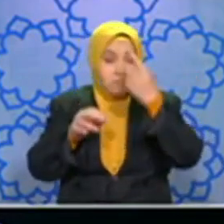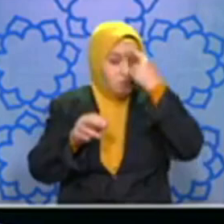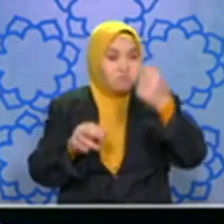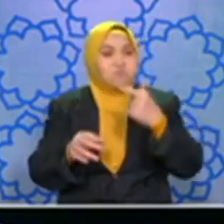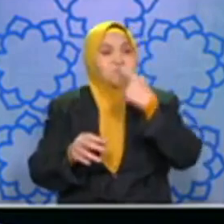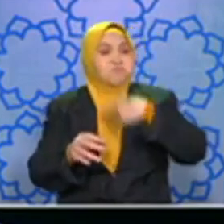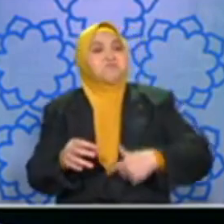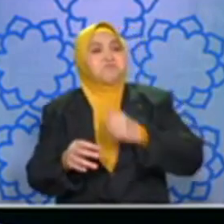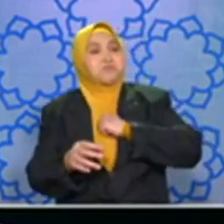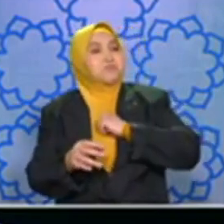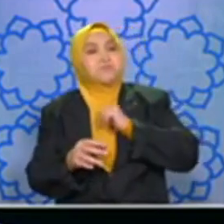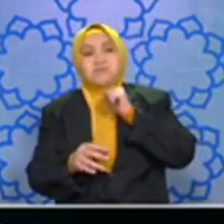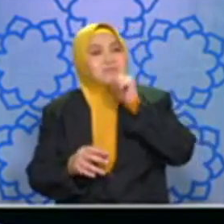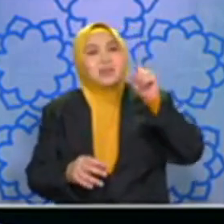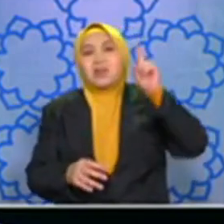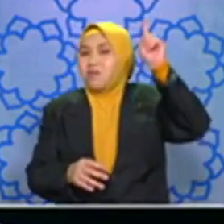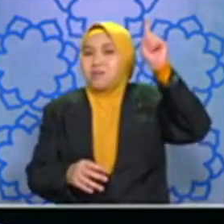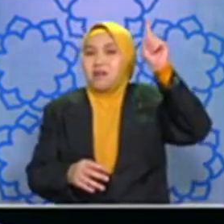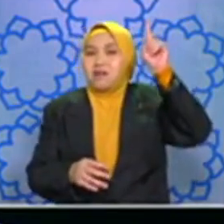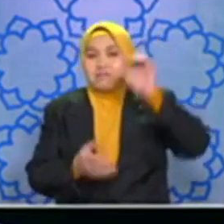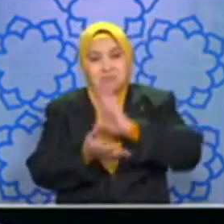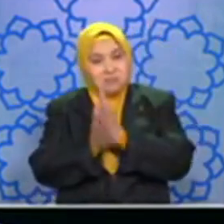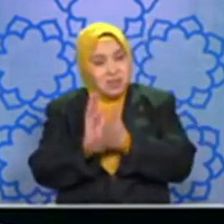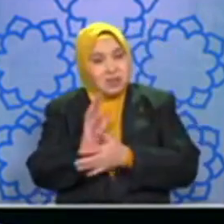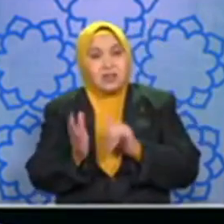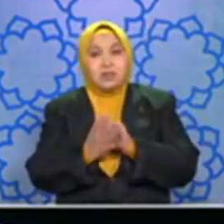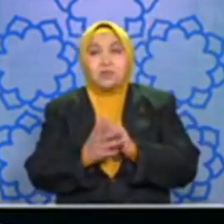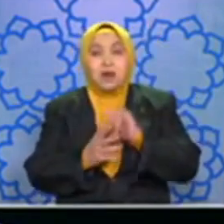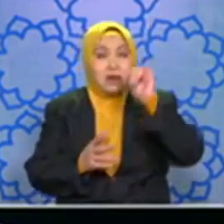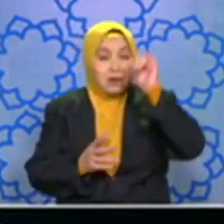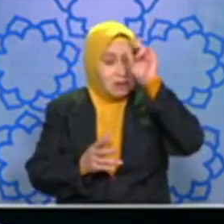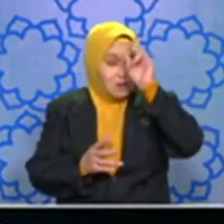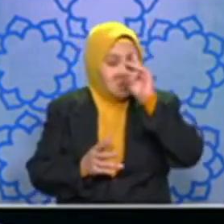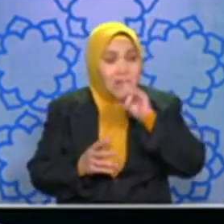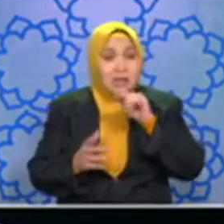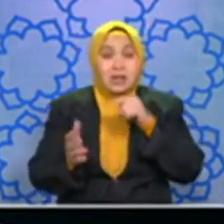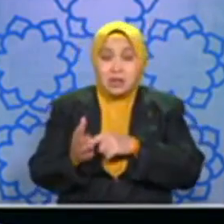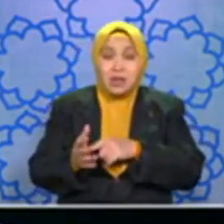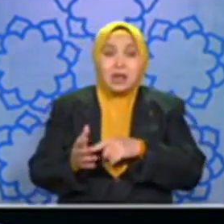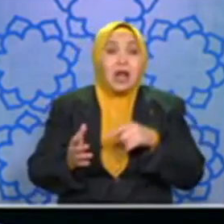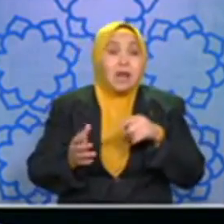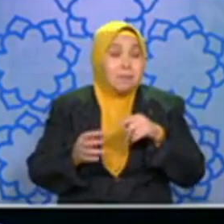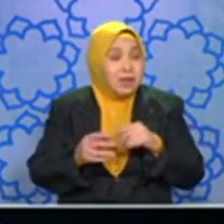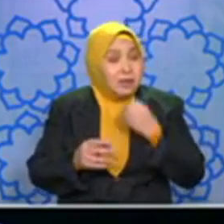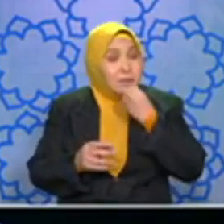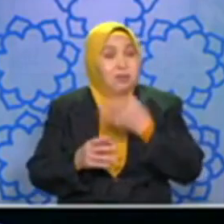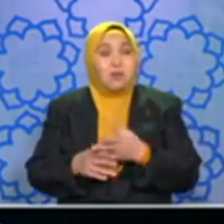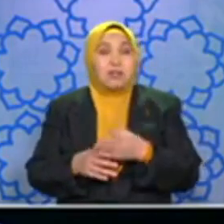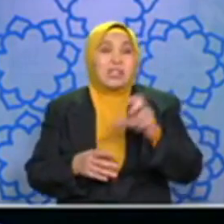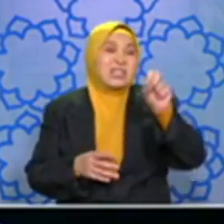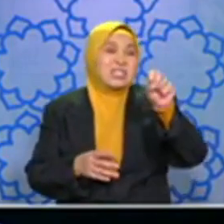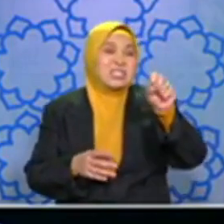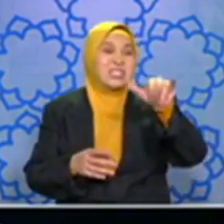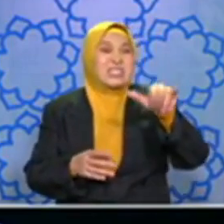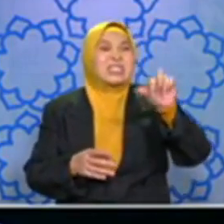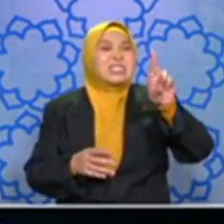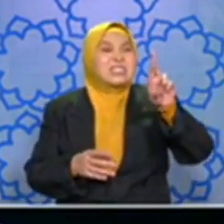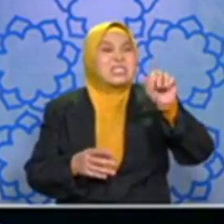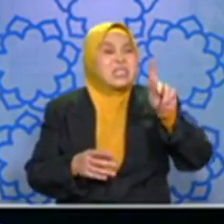bukannya Allah. Itulah namanya taj'al ma'allahi ilahan akhar. Syiriknya itu bukan berhala, Ustaz,